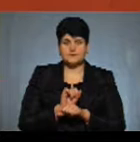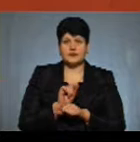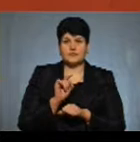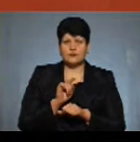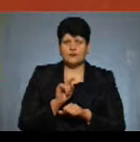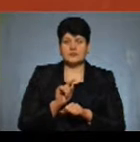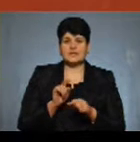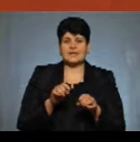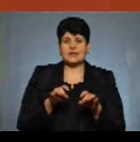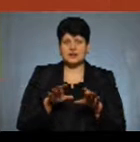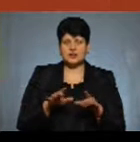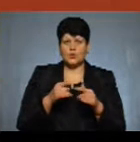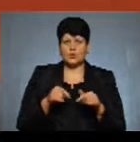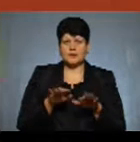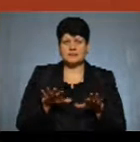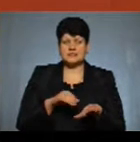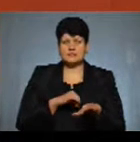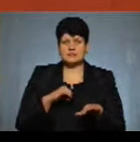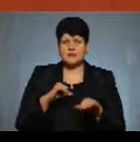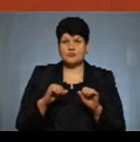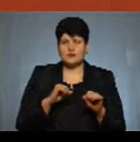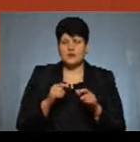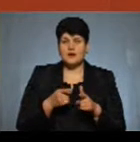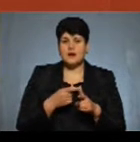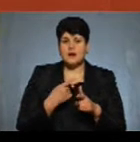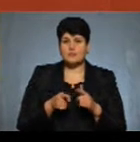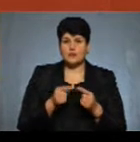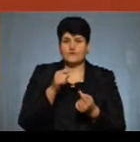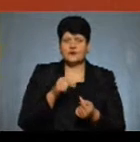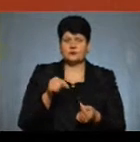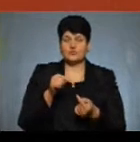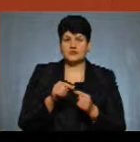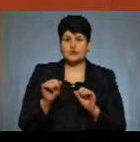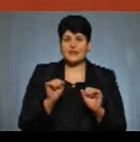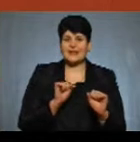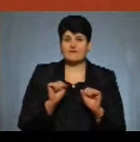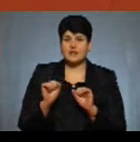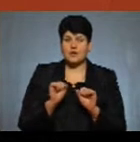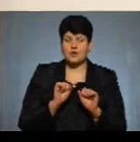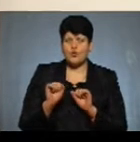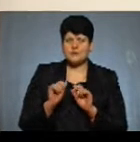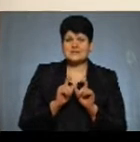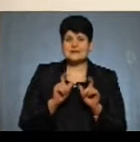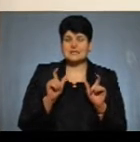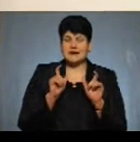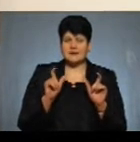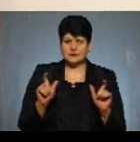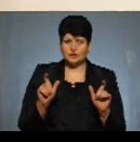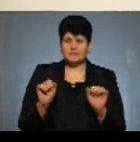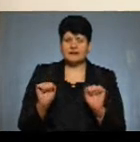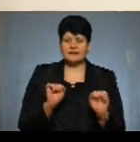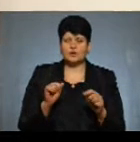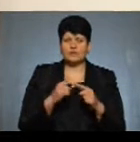призупиняються вони рішенням або органів місцевого самоврядування, або відповідно керівником закладу, або